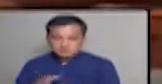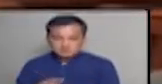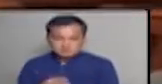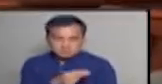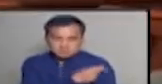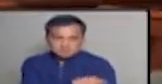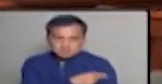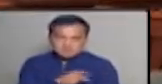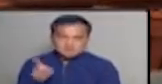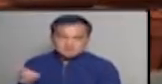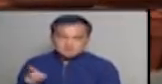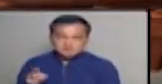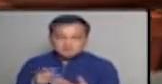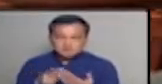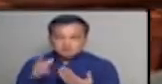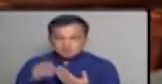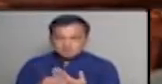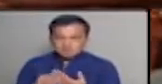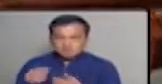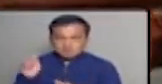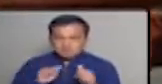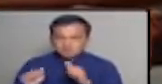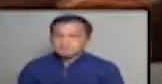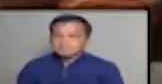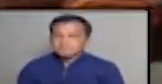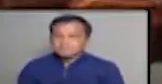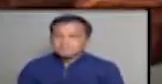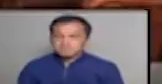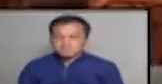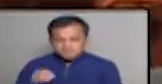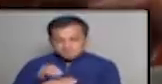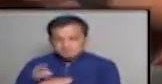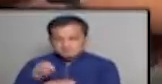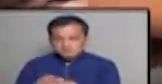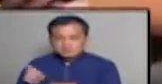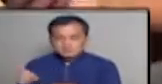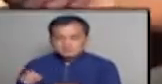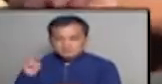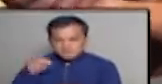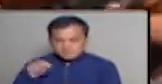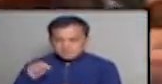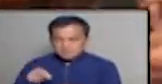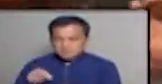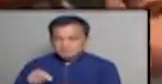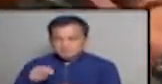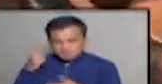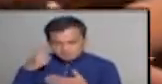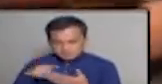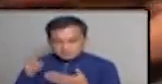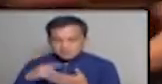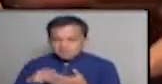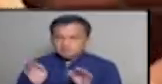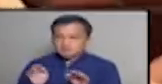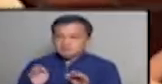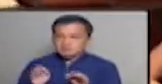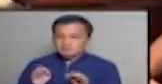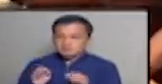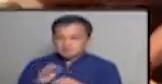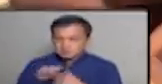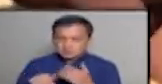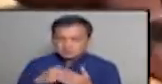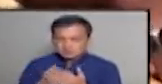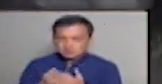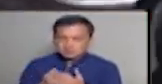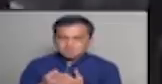siya ng ating programa, no, ng aksyon sa tanghali, pinayuhan pa rin siya na kung kailangan pa niya na magpa-check up ay libre daw sa lahat ng